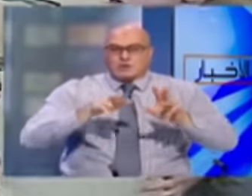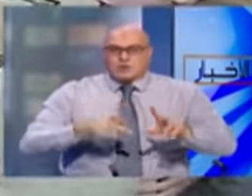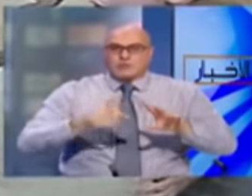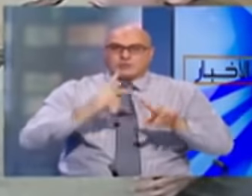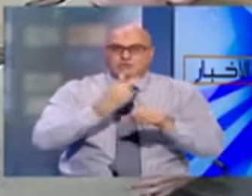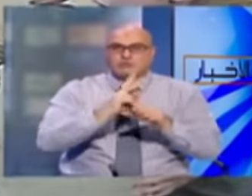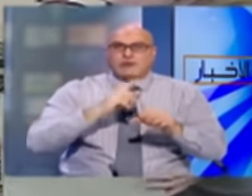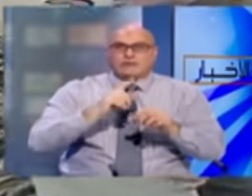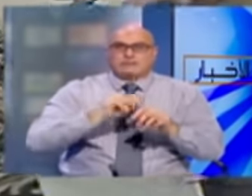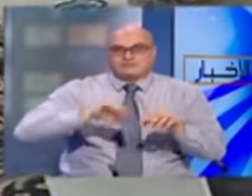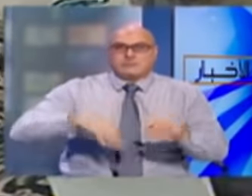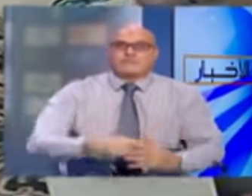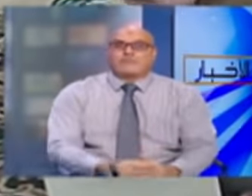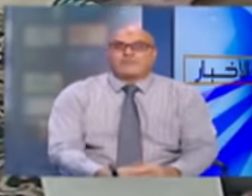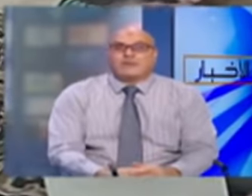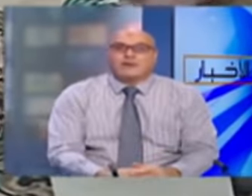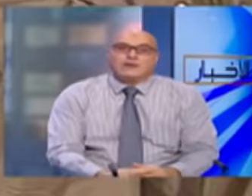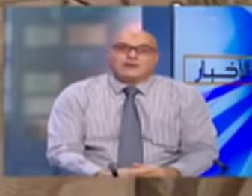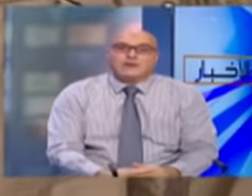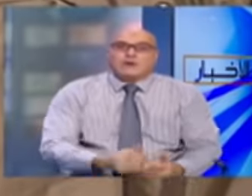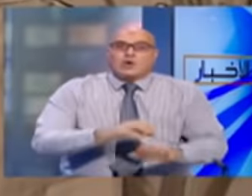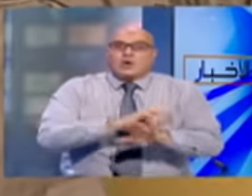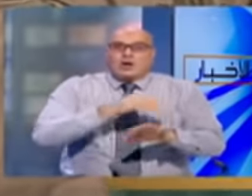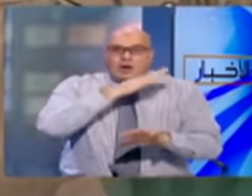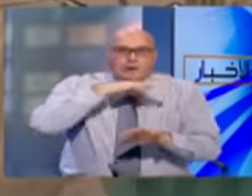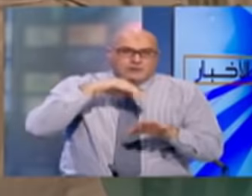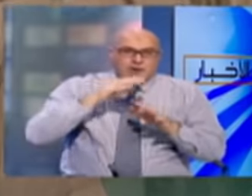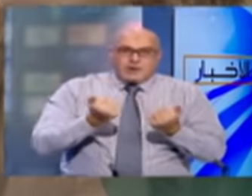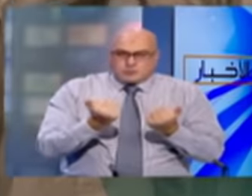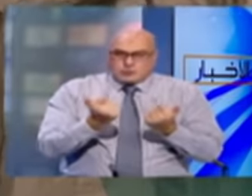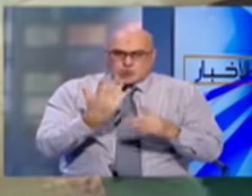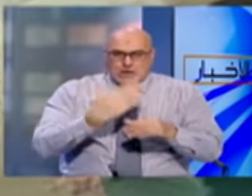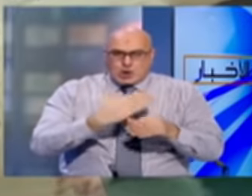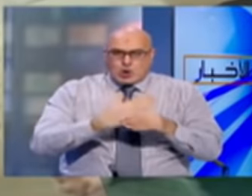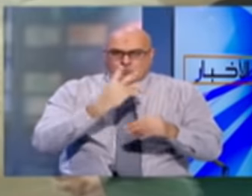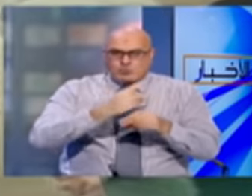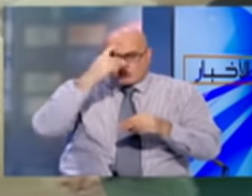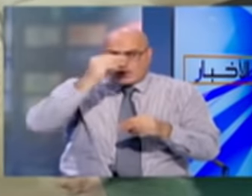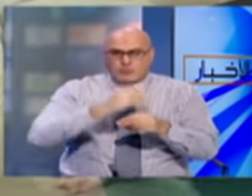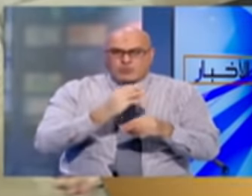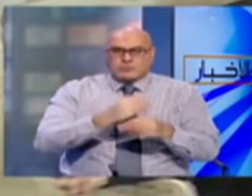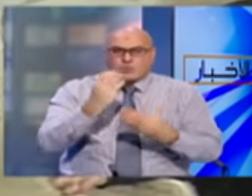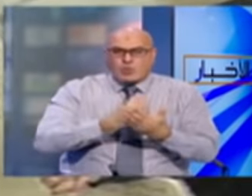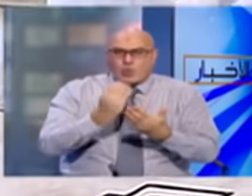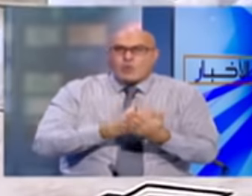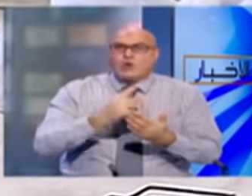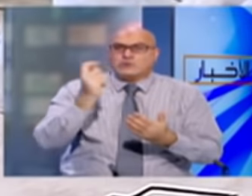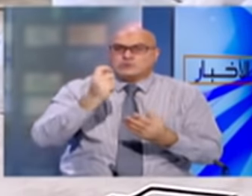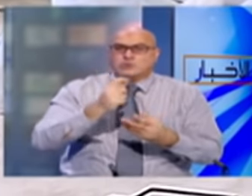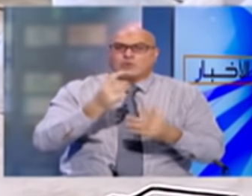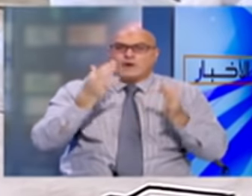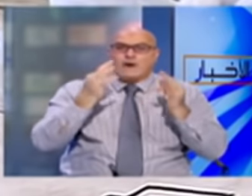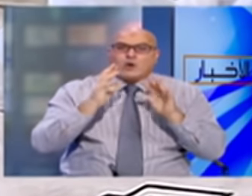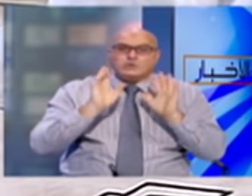المخاطر. وتنتشر عبر إقليم ولاية غردايا العشرات من المدارس القرآنية والزوايا الدينية التي تعنى